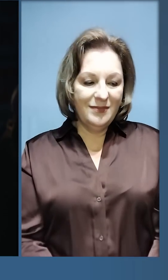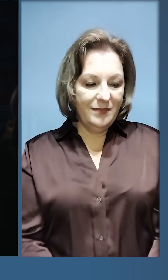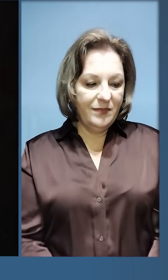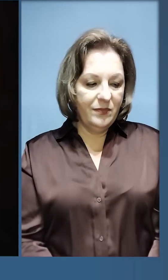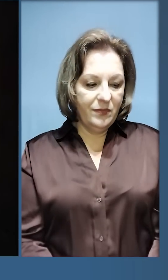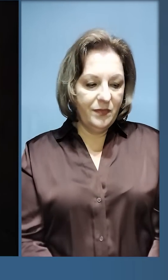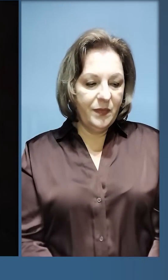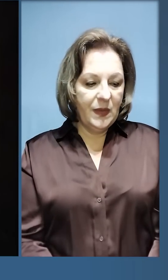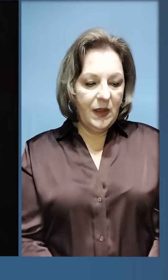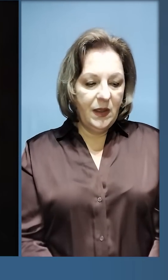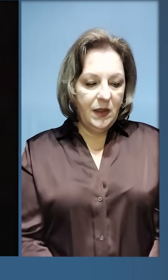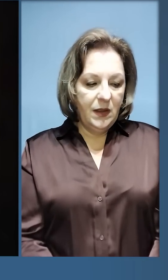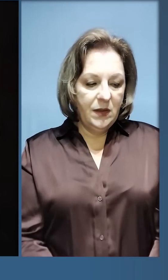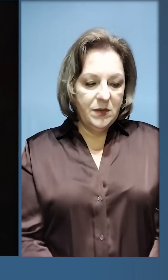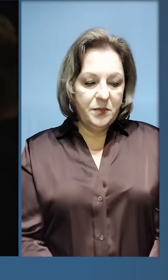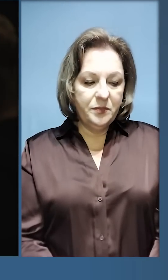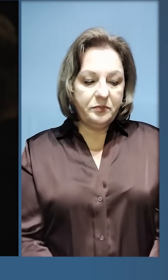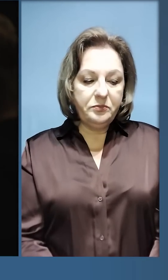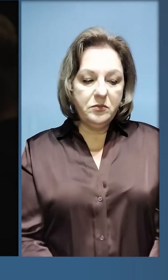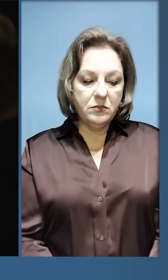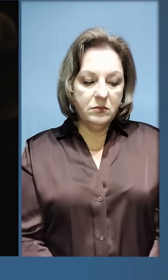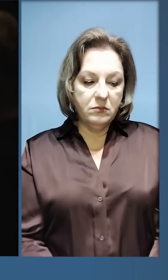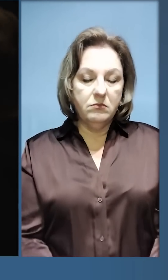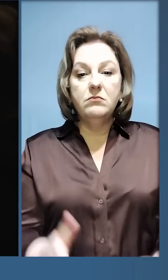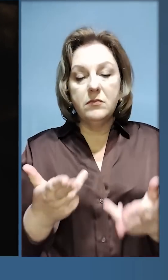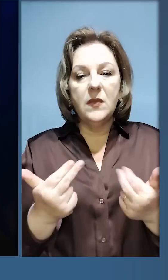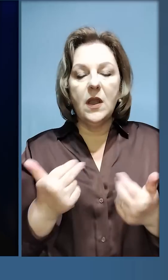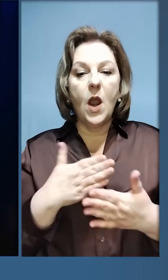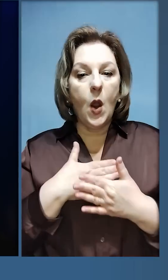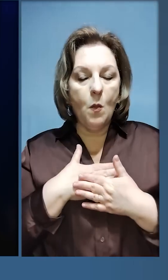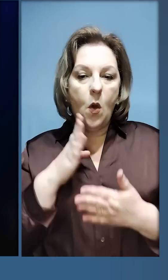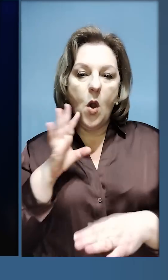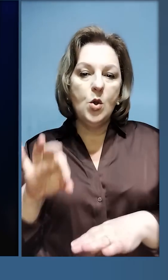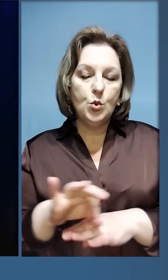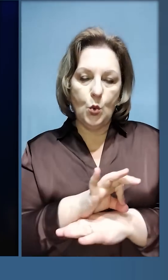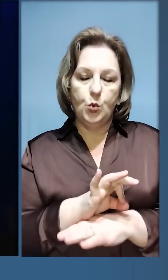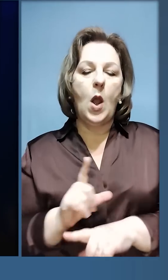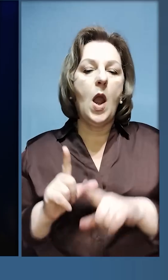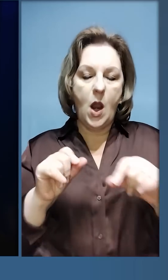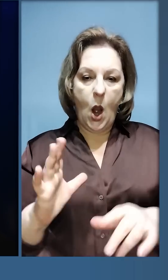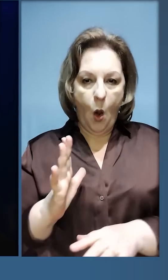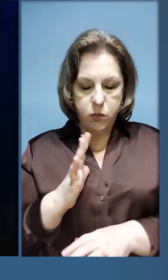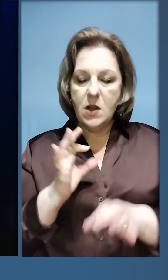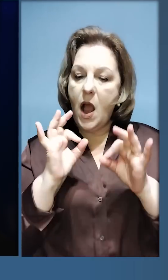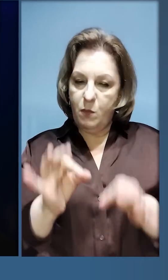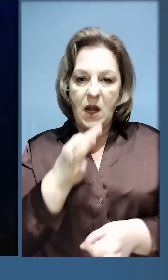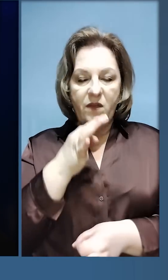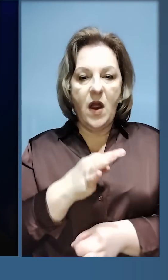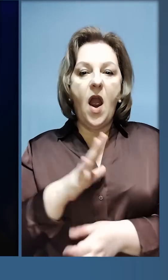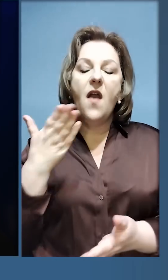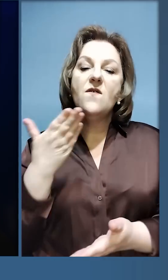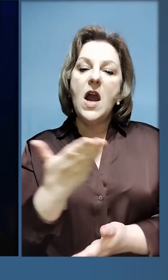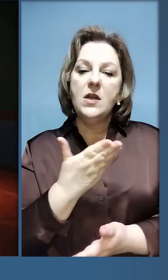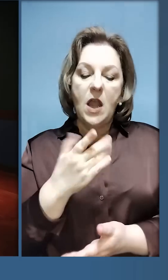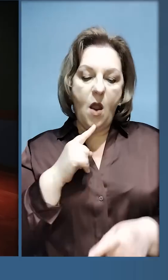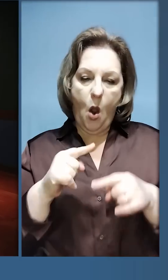I would like to talk about your wife. Your wife has been to the United States. Так, моя дружина була, ви все